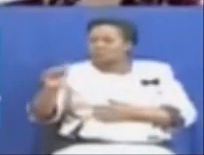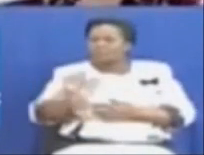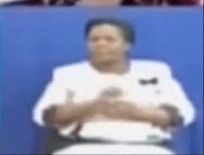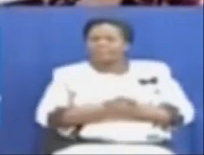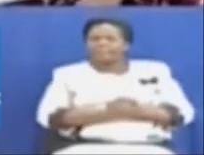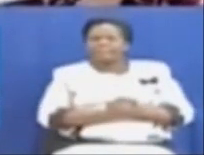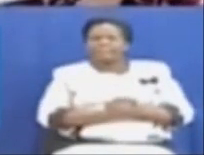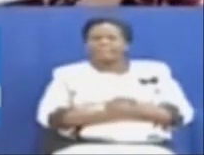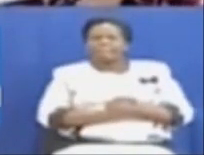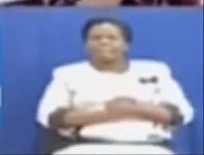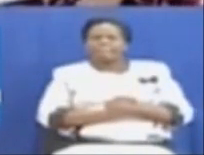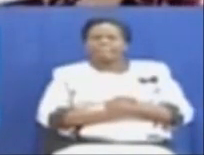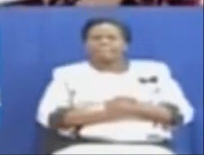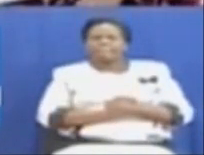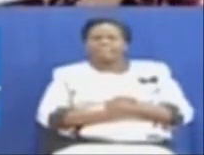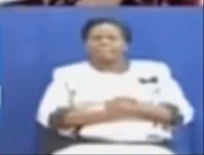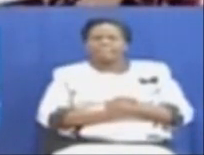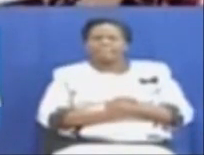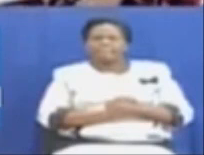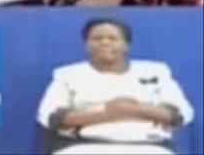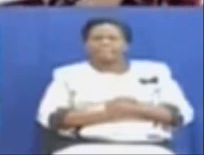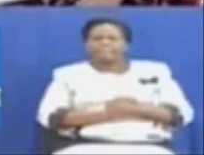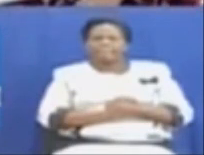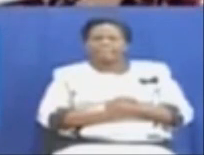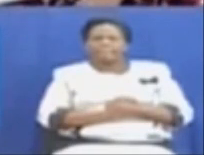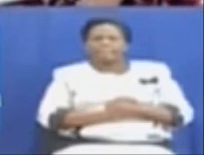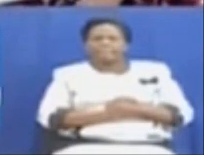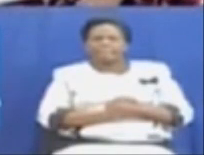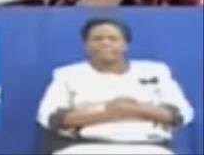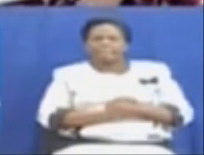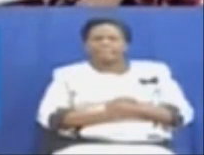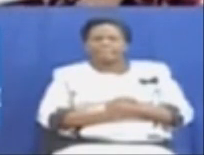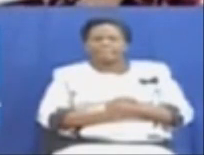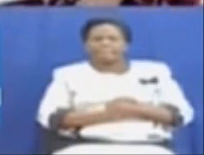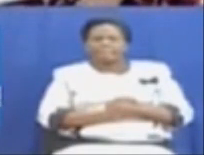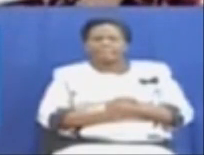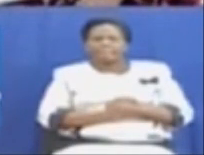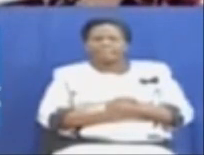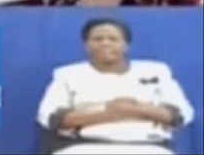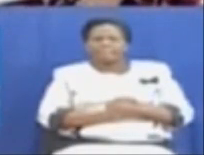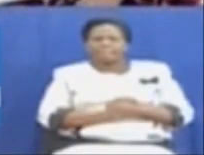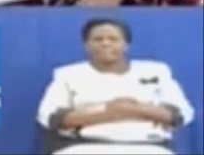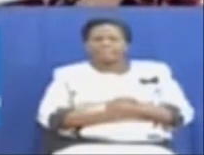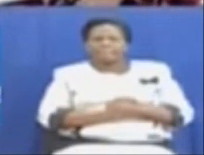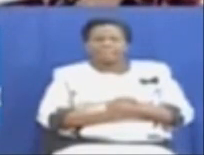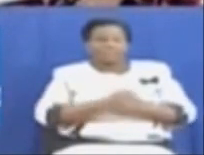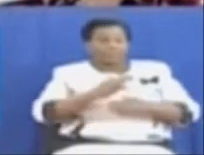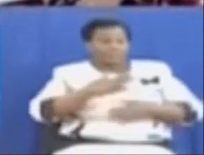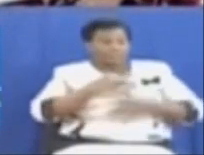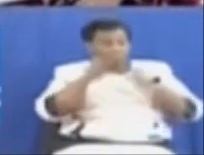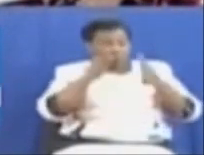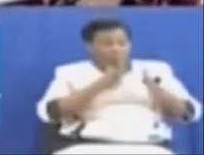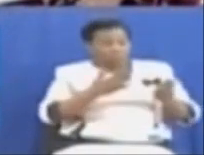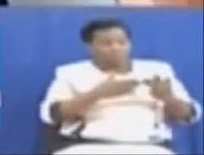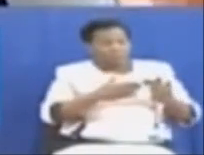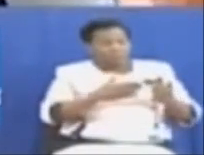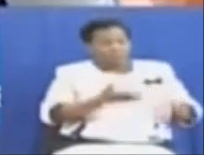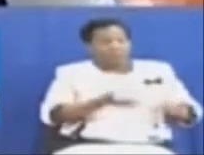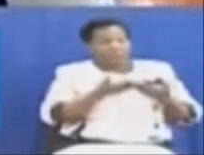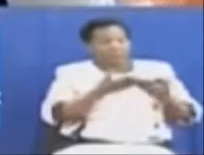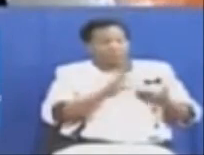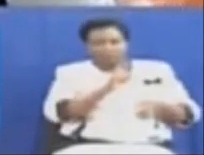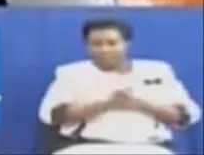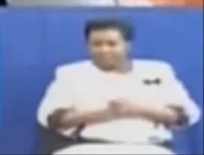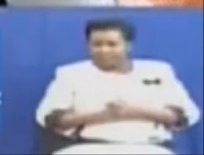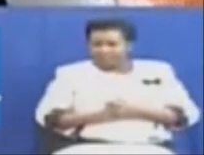kujua kwamba mafunzo yalitolewa kwa muda mfupi sana. Lakini swala la mafunzo ni jambo endelevu. Kama kuna mapungufu katika eneo lile,